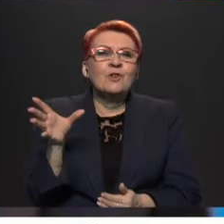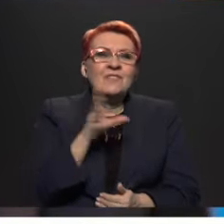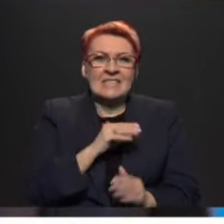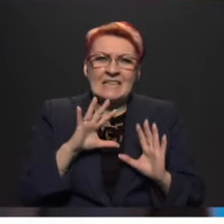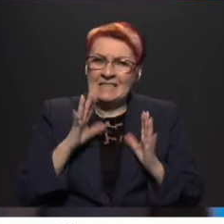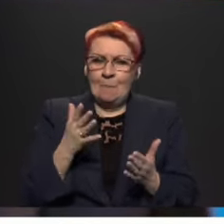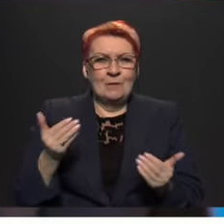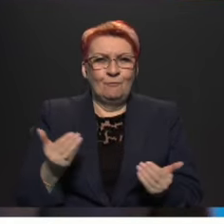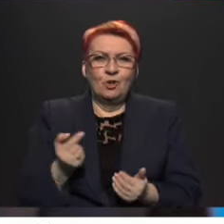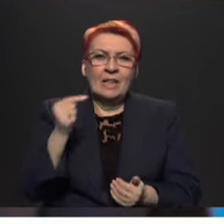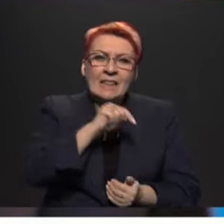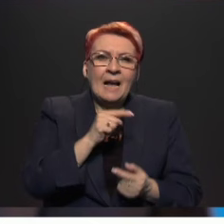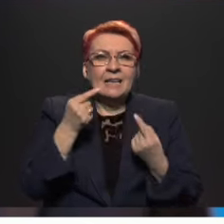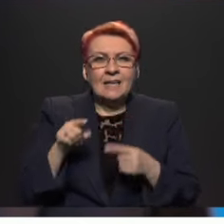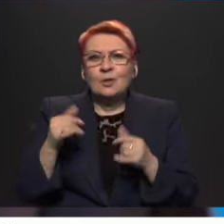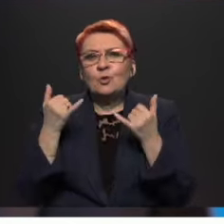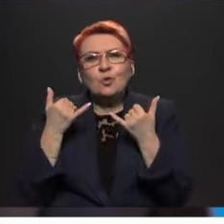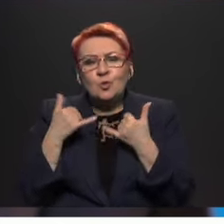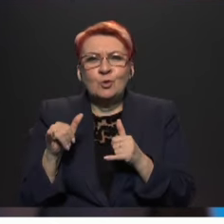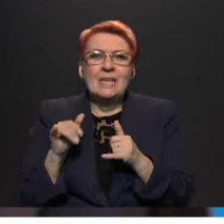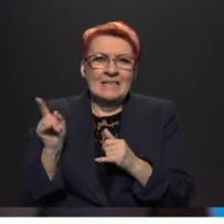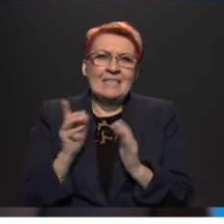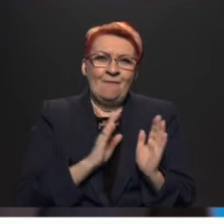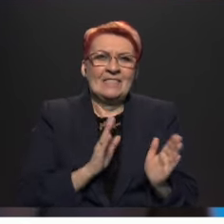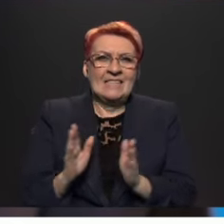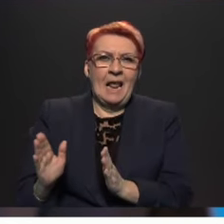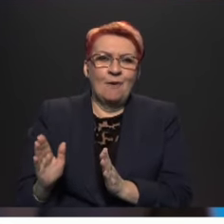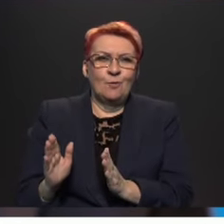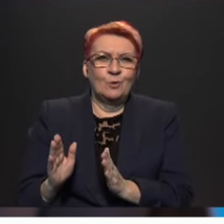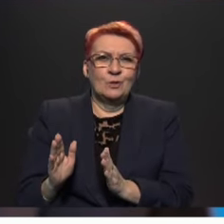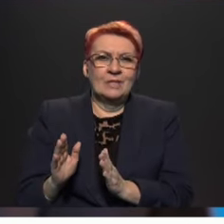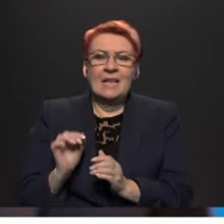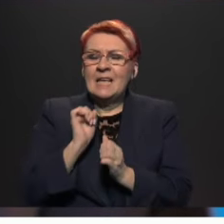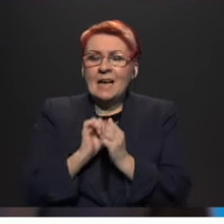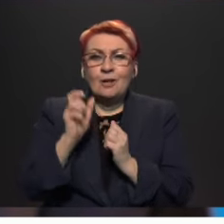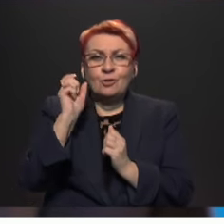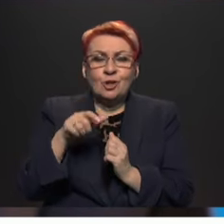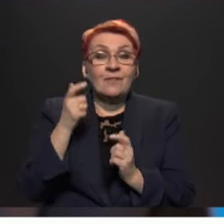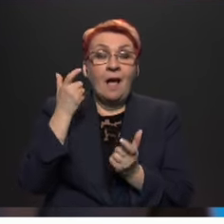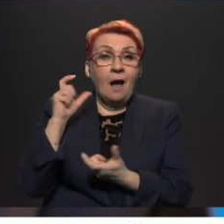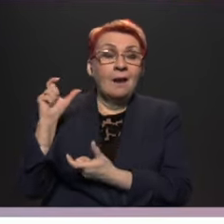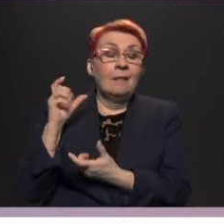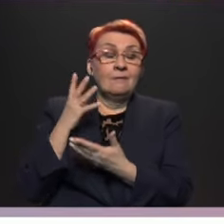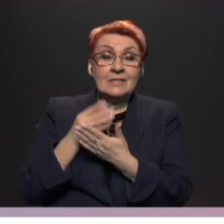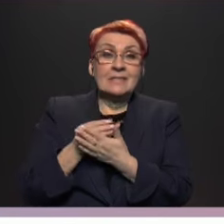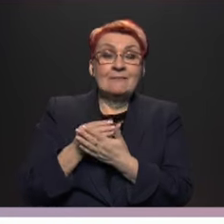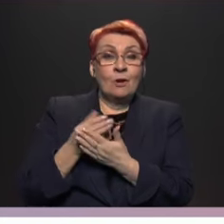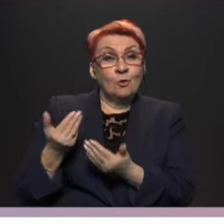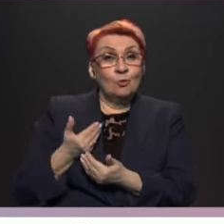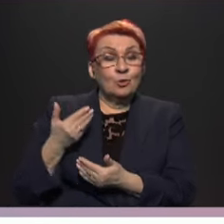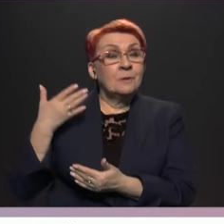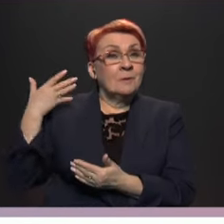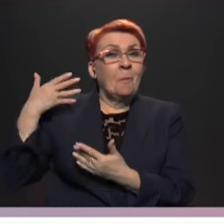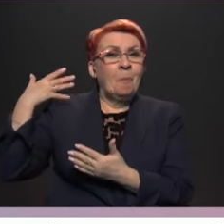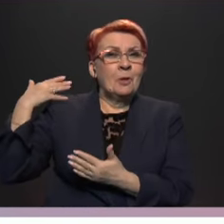жизни, они так или иначе чудесно выстраиваются, и каждый человек, оглядываясь на свою жизнь